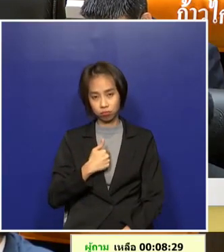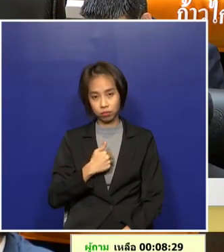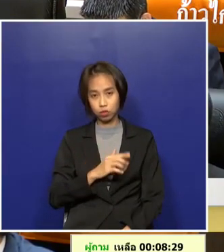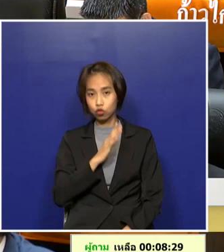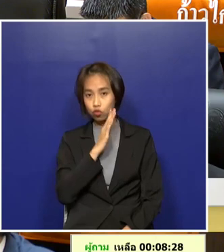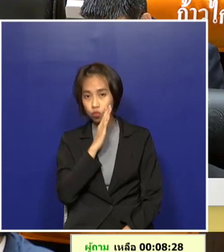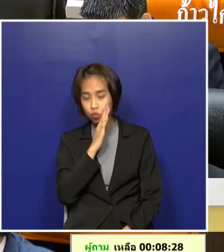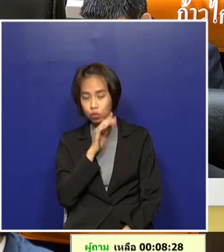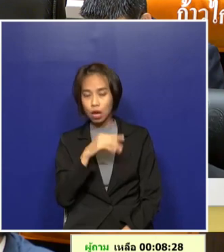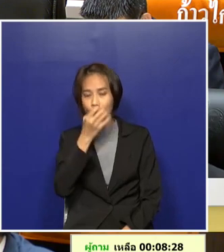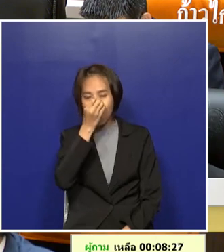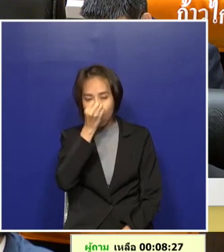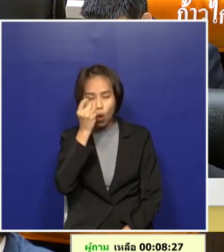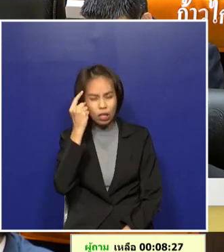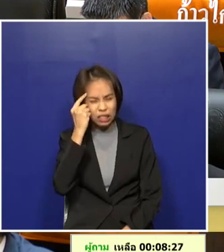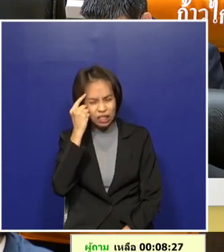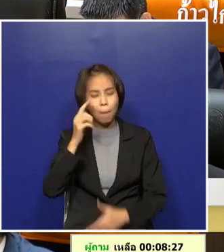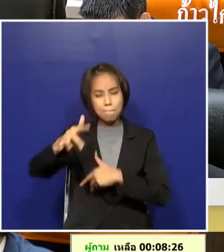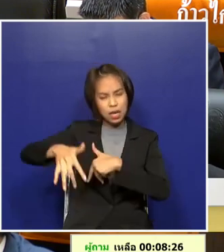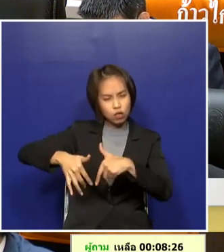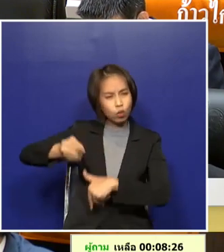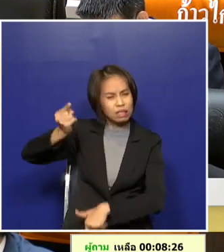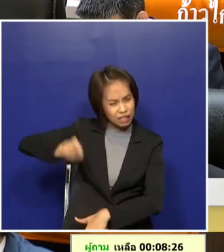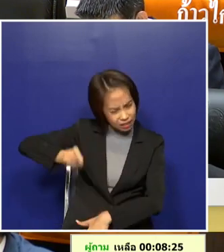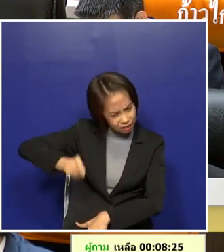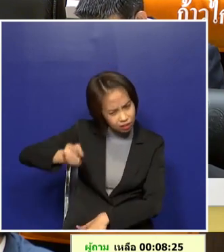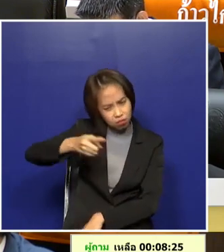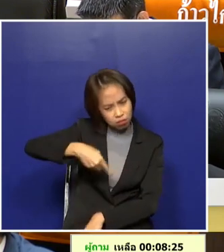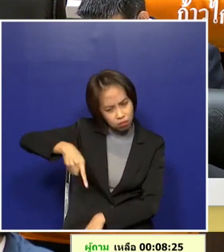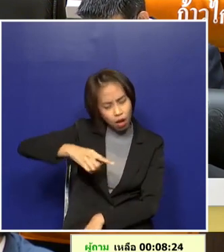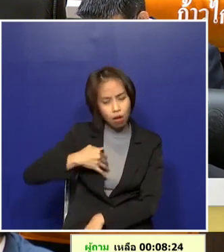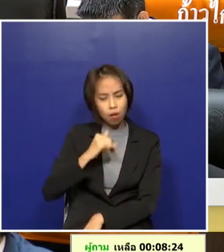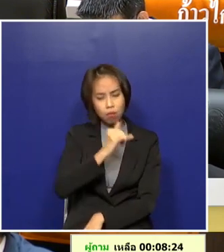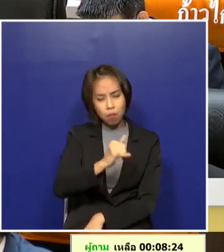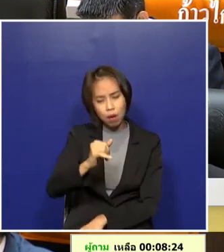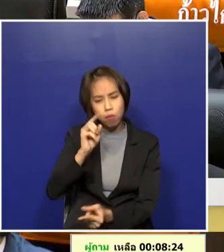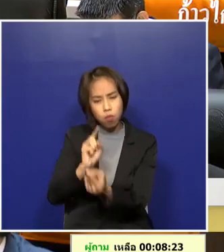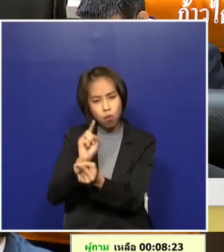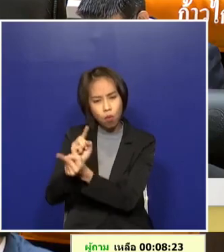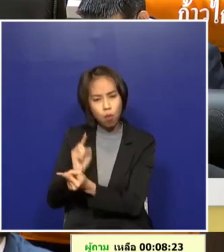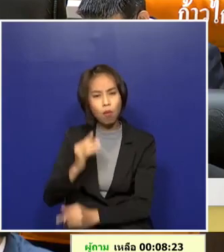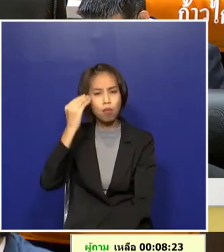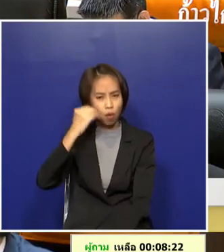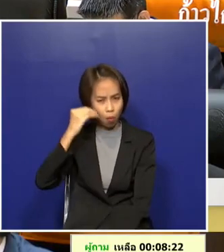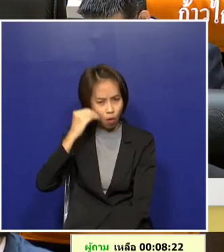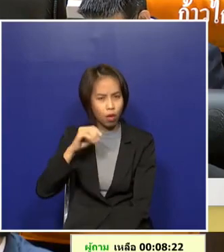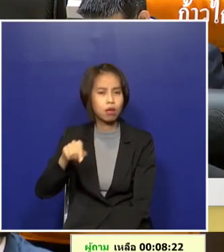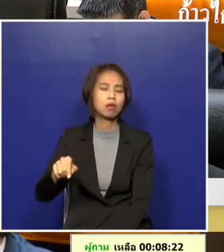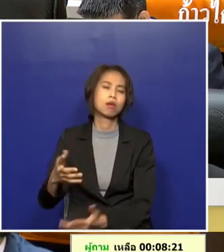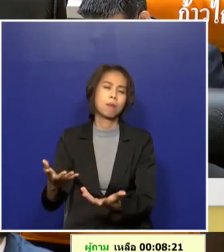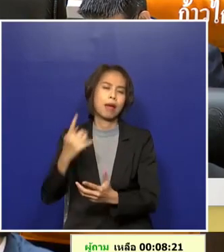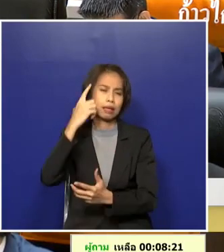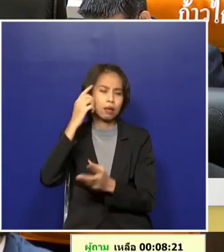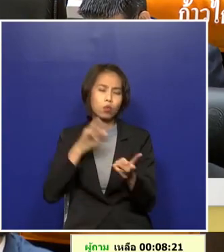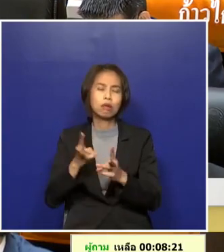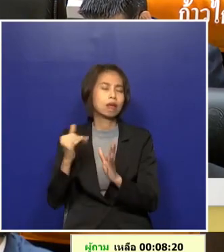คิดท่านลองคิดเป็นประชาชนทั่วไปเป็นคนจริงๆบ้างลงพื้นที่บ่อยๆเนี่ยมันก็จะได้หลักคิดคล้ายๆผมเป็นลอจิกที่มันง่ายๆซิม